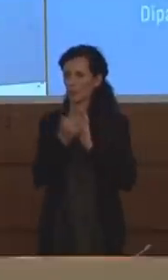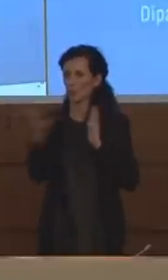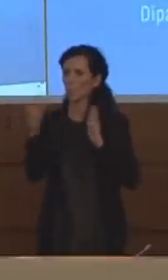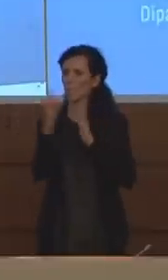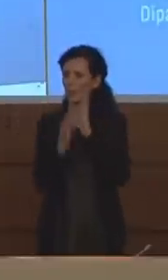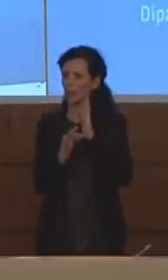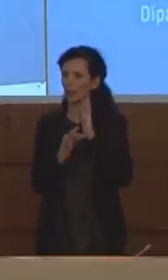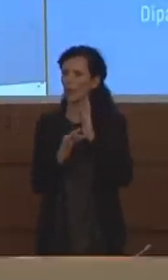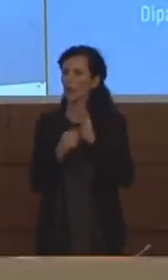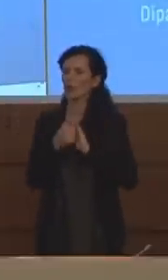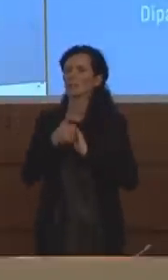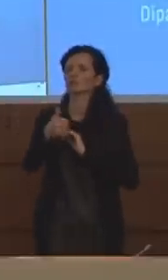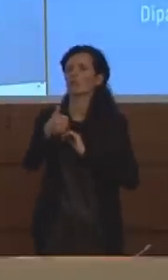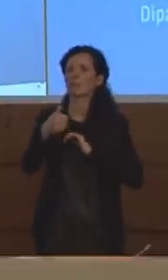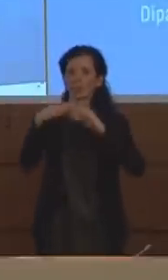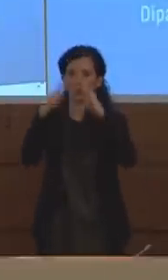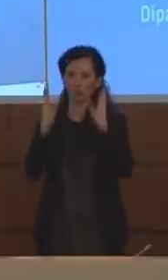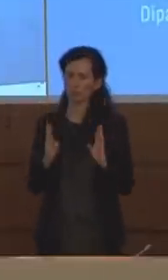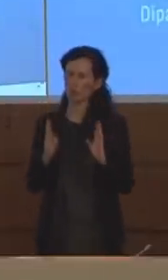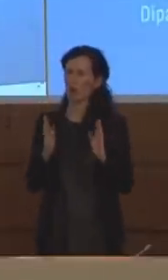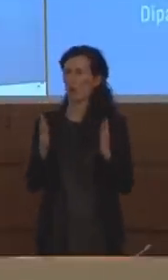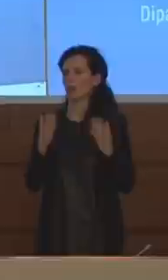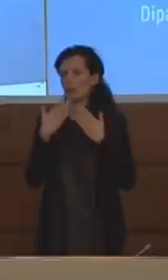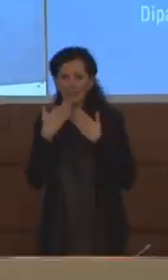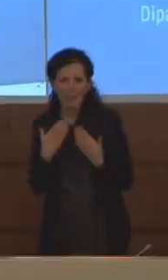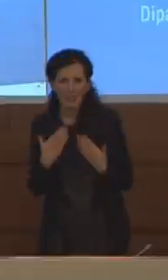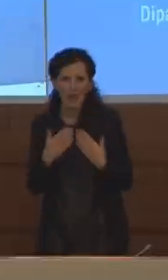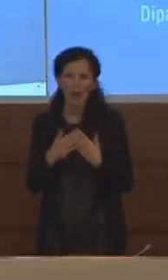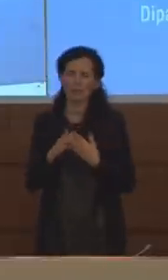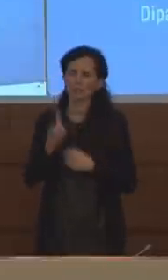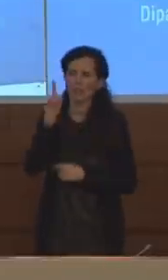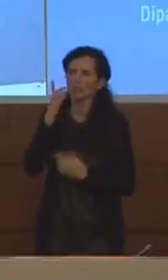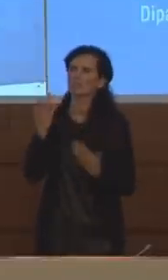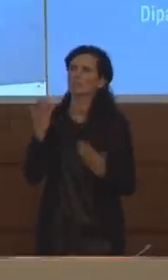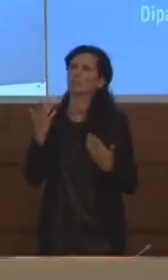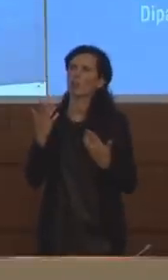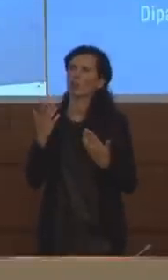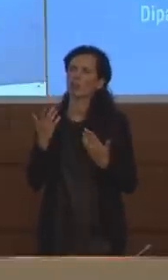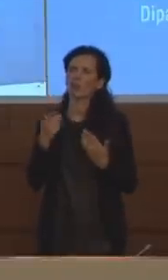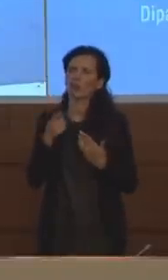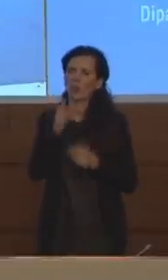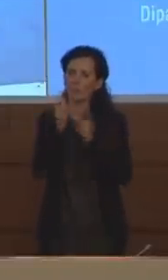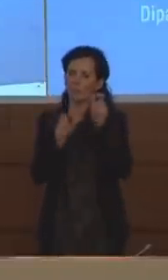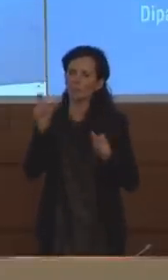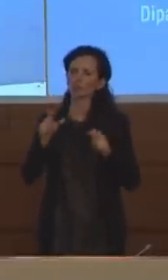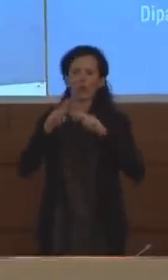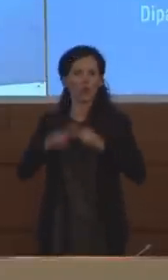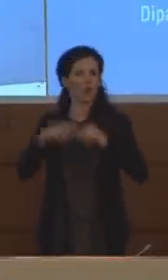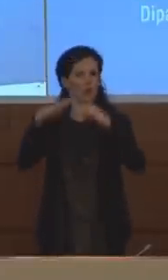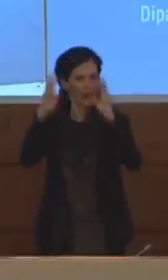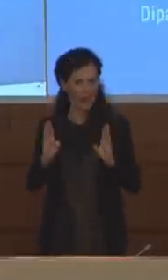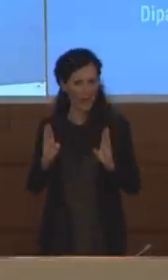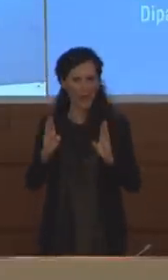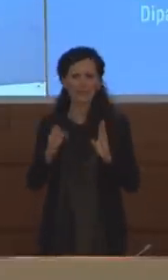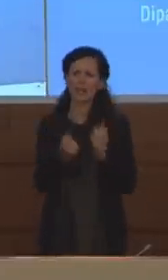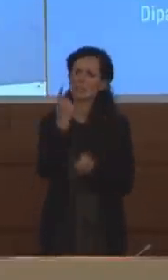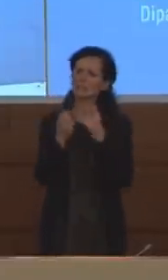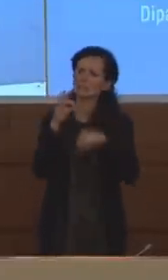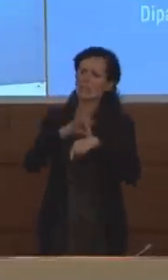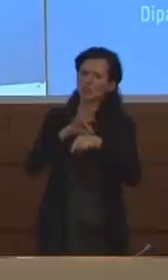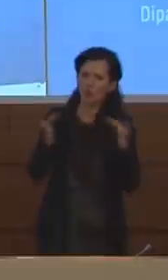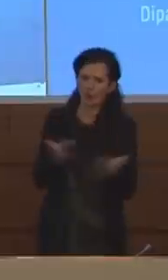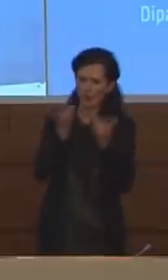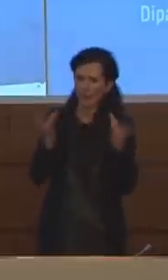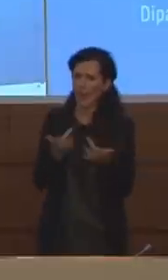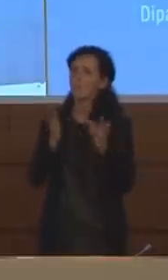cresce ringraziando addio sintomi lievi e le persone stanno in casa però proprio qui ci avete detto che i contagio oggi si